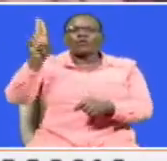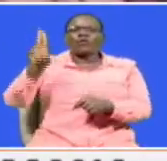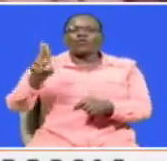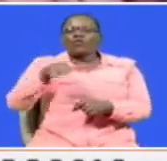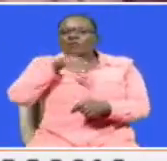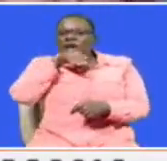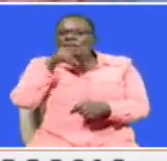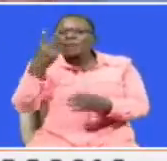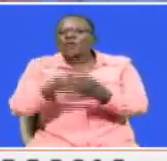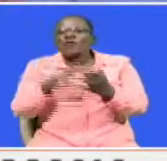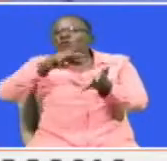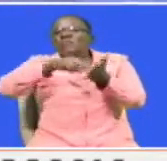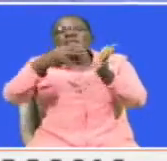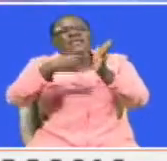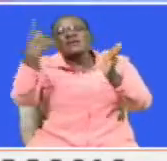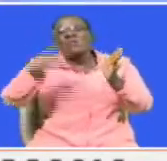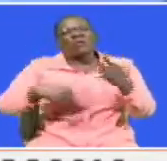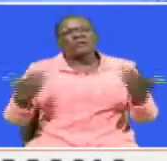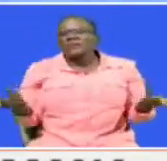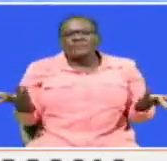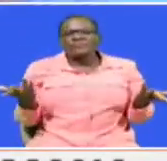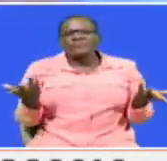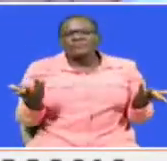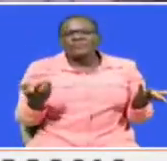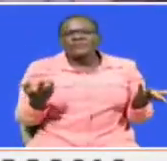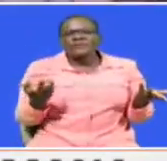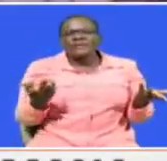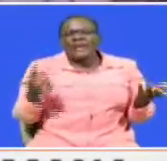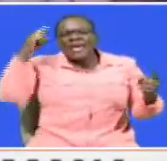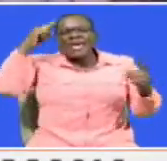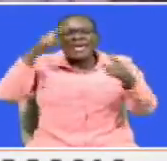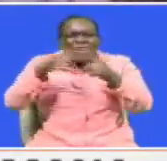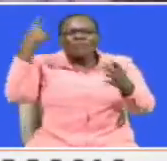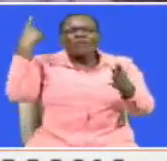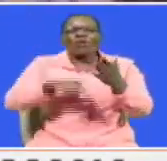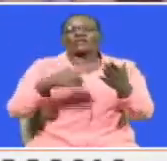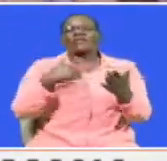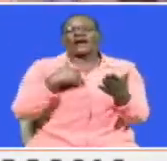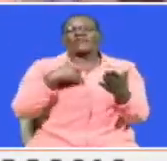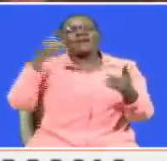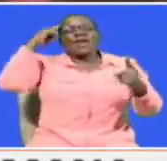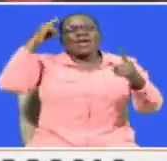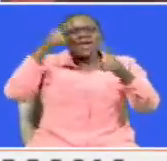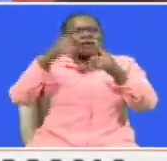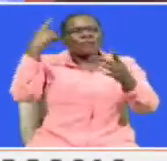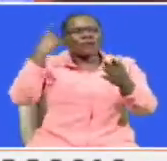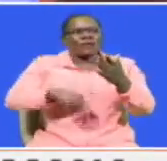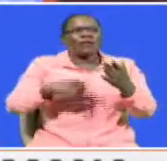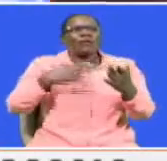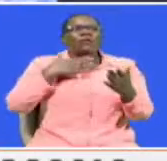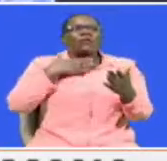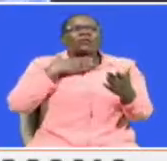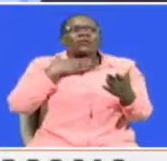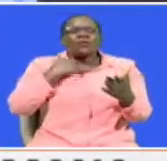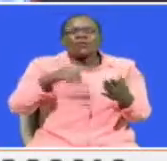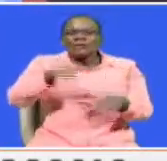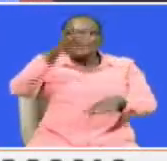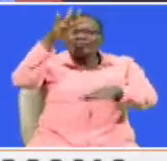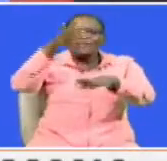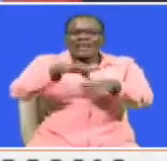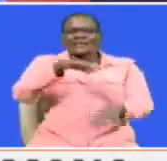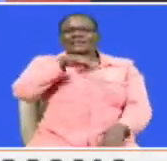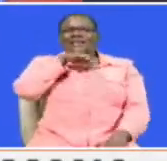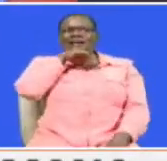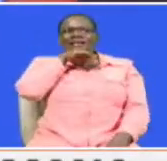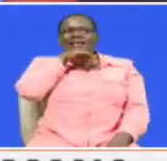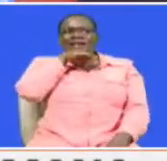Uhuru, unamaanisha nini? Una mbinu gani? Una nia gani? But touch Raila and you